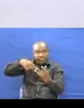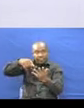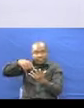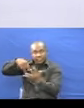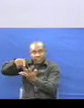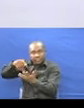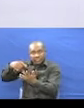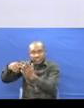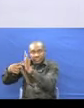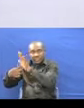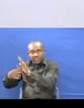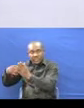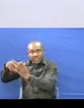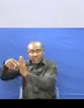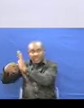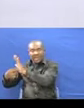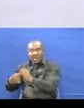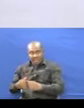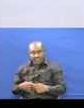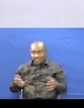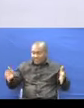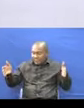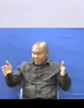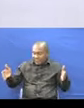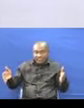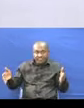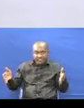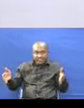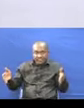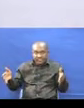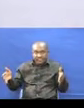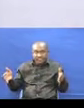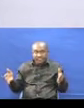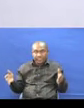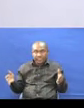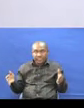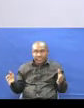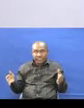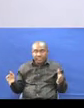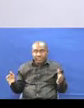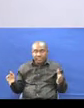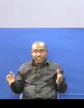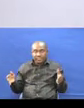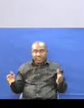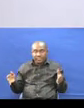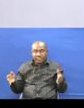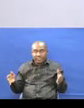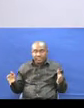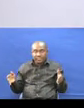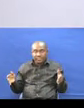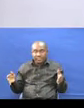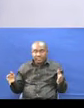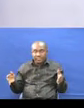Na hiki ni moja katika vipande saba. Na hiki ni kipande kimoja katika vipande saba. Na hiki ni kipande kimoja